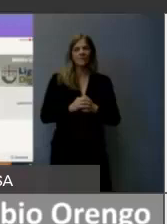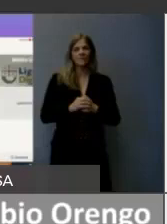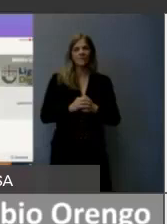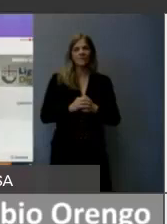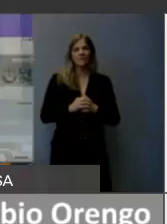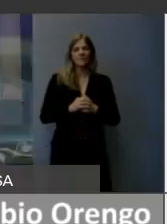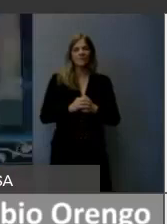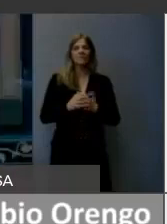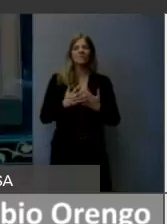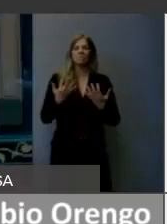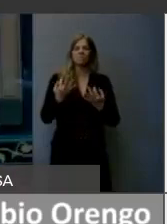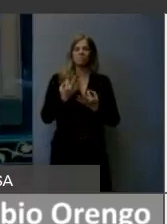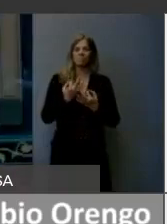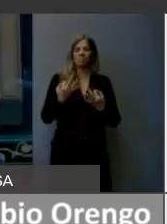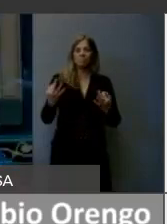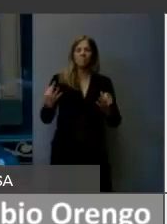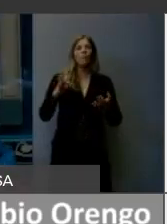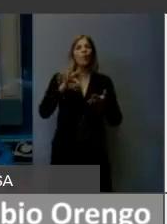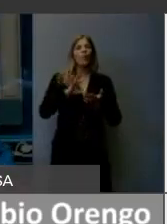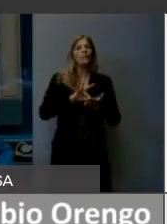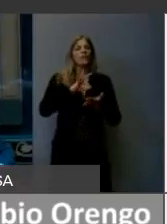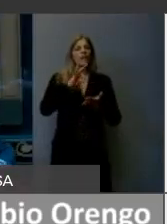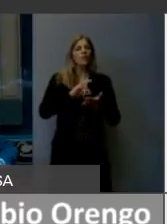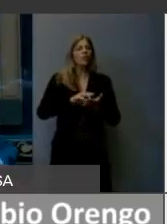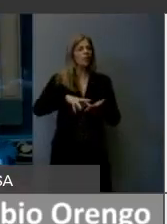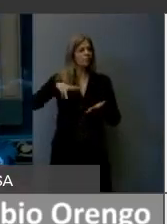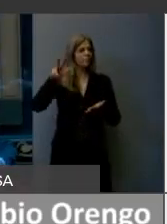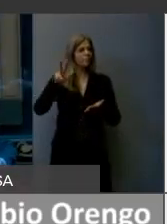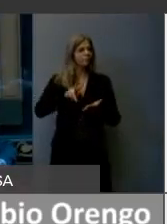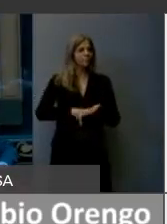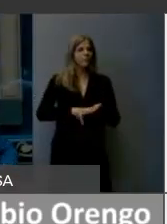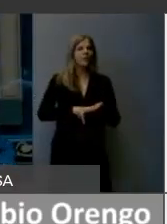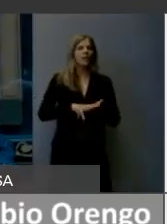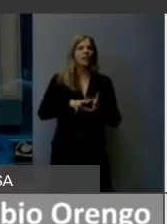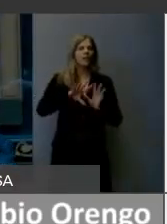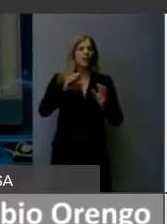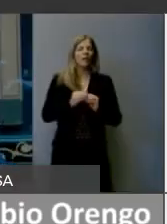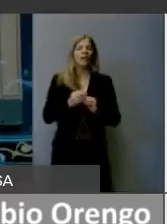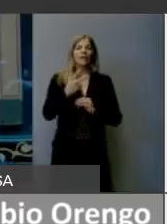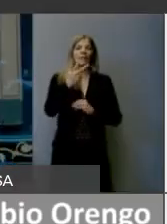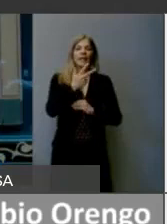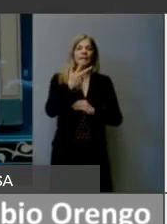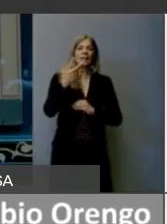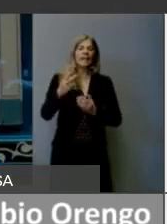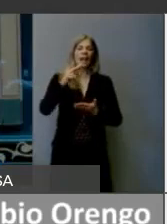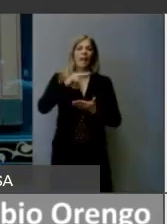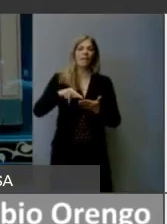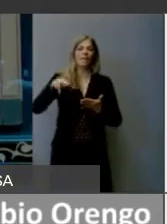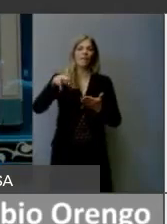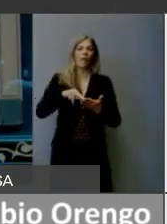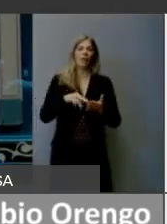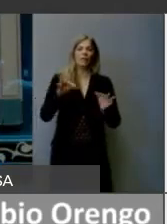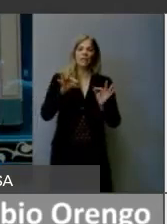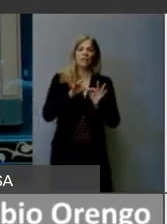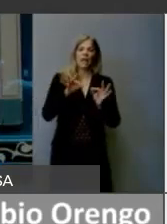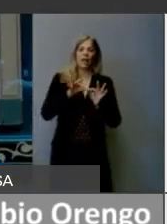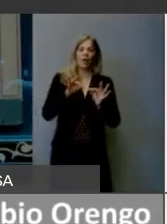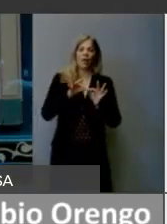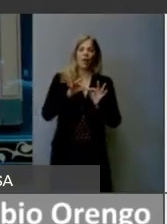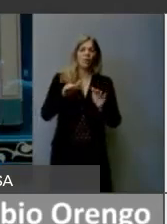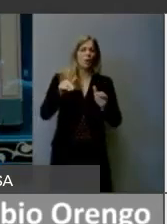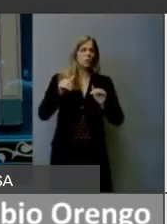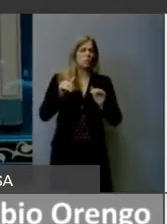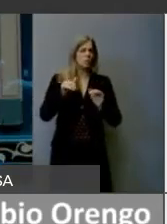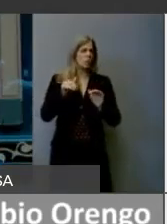Bene, colleghi, l'ordine del giorno è approvato con 33 voti favorevoli, nessun astenuto,